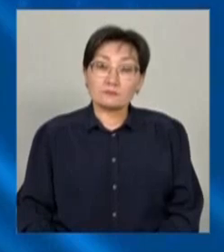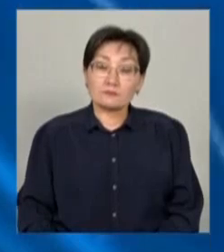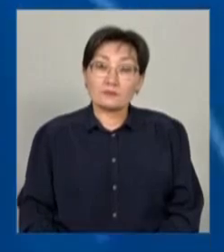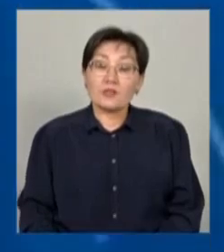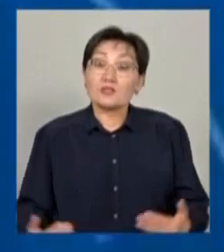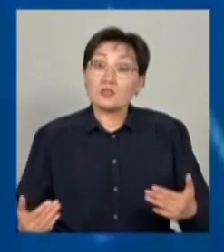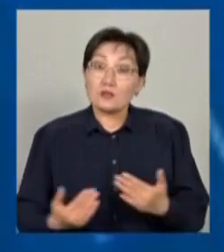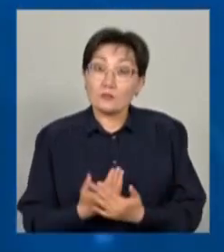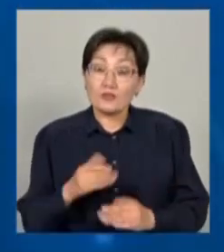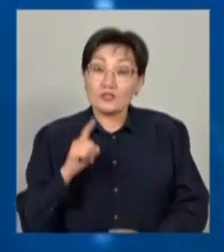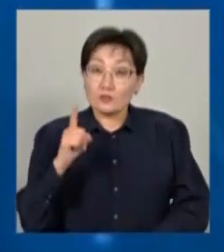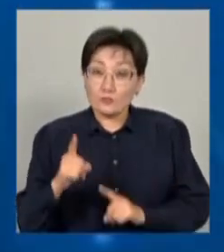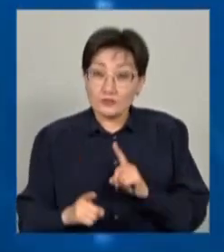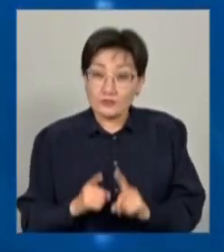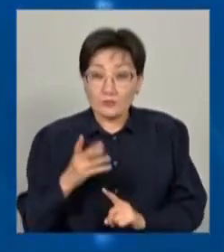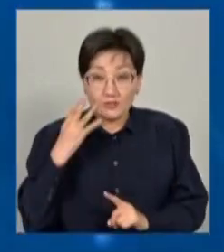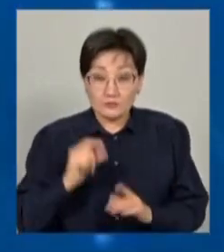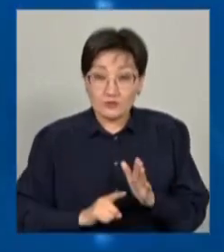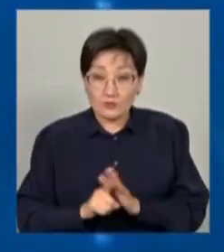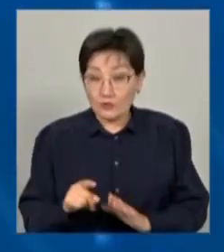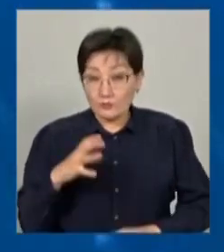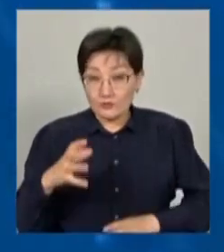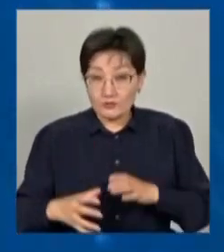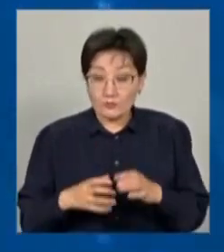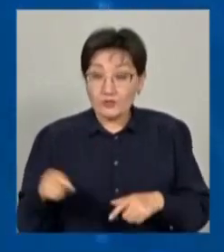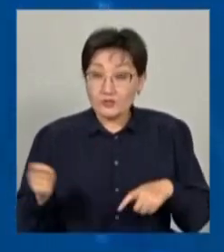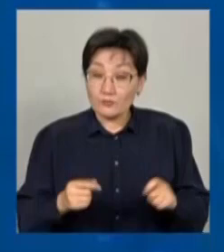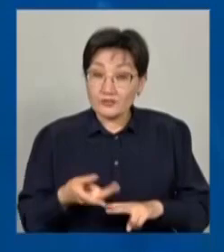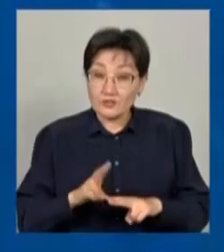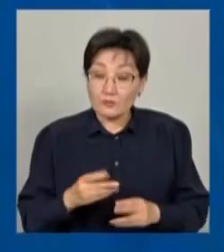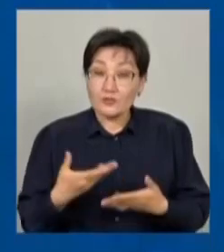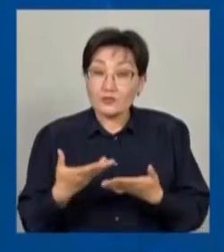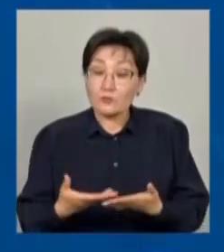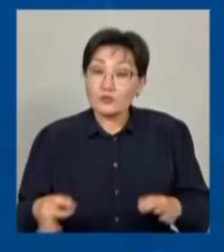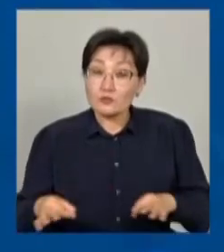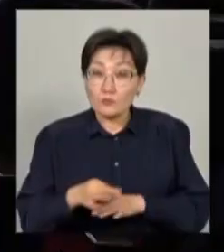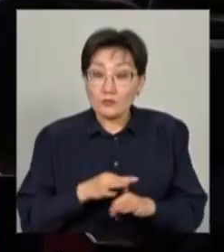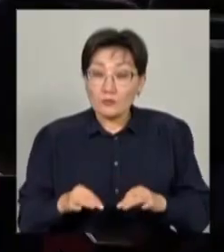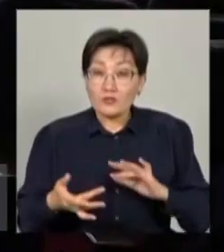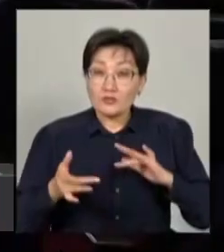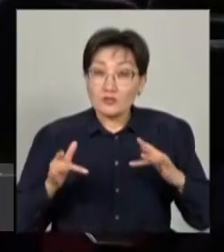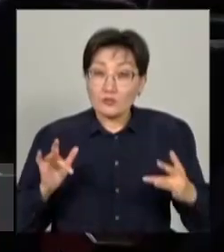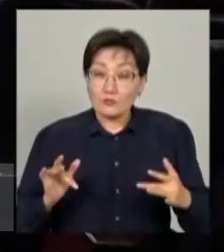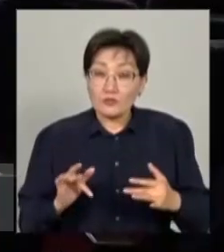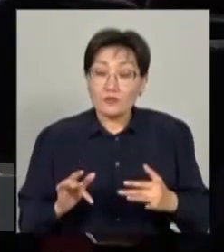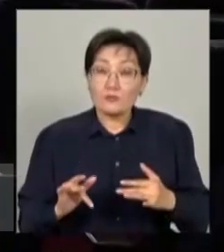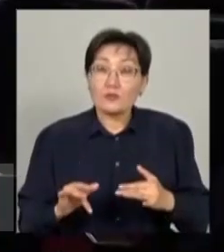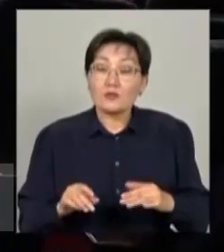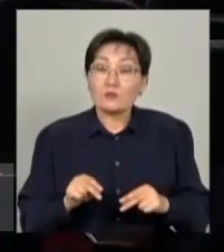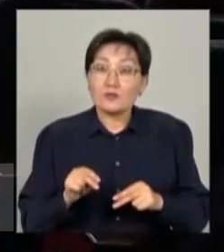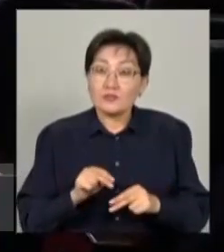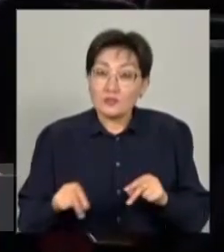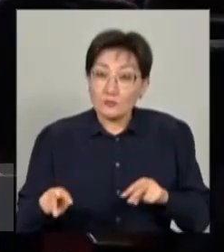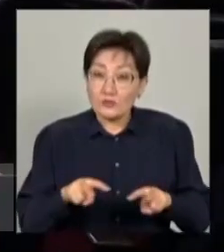ноу-хау в Космической сфере в Алматы стартовал международный форум на котором представят проекты по дистанционному зондированию земли